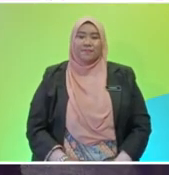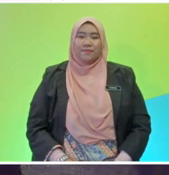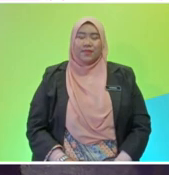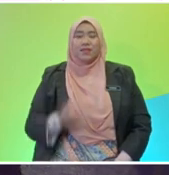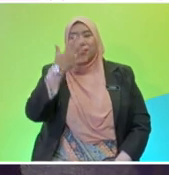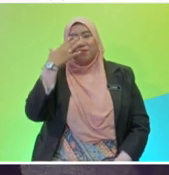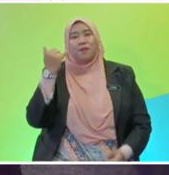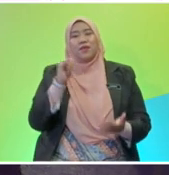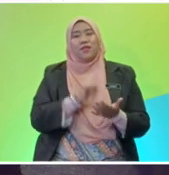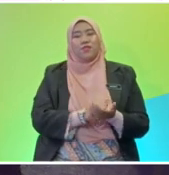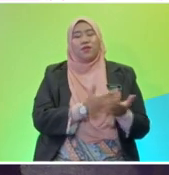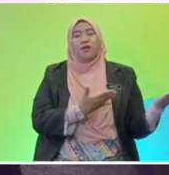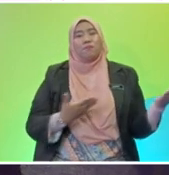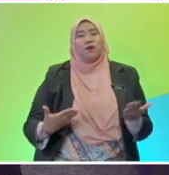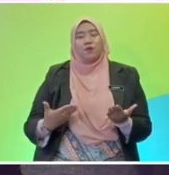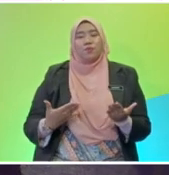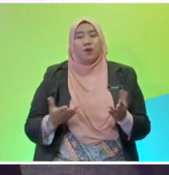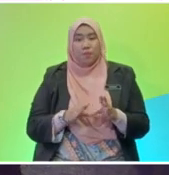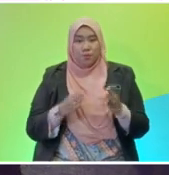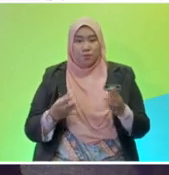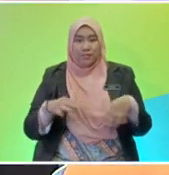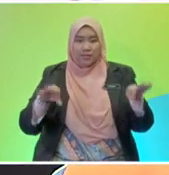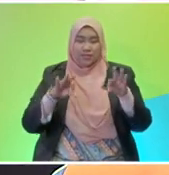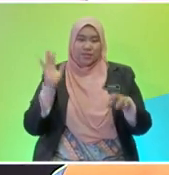bawa buku cerita banyak banyak seterusnya